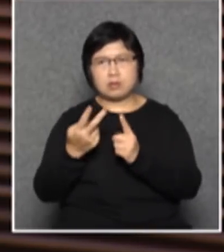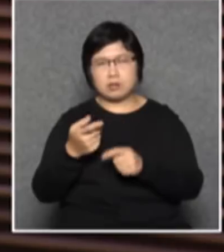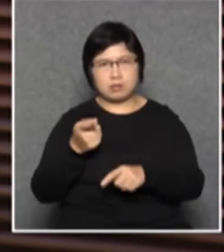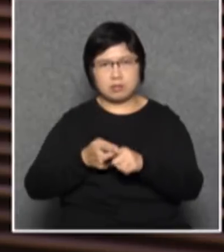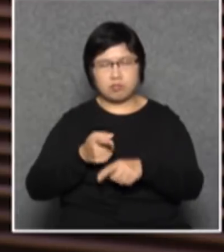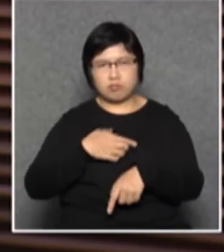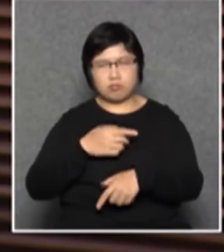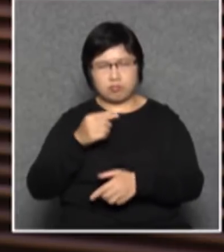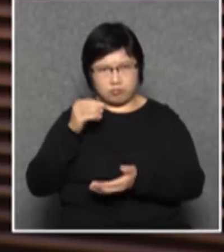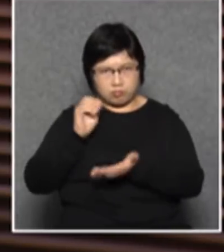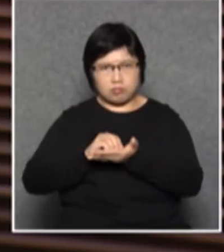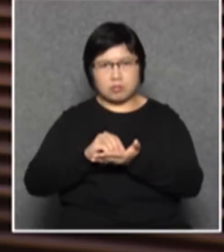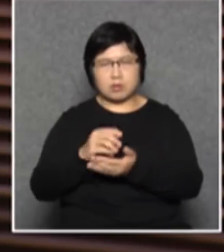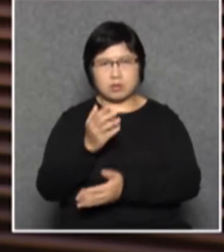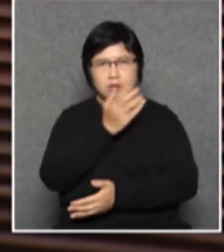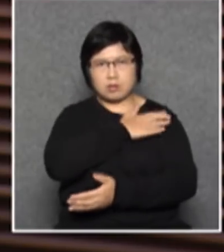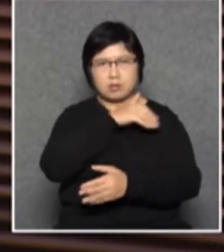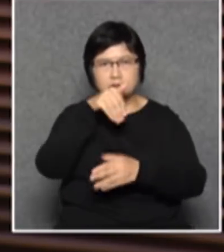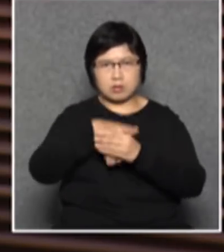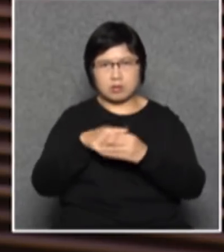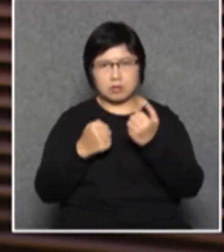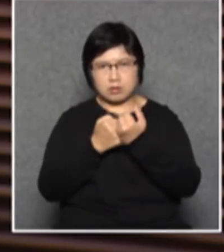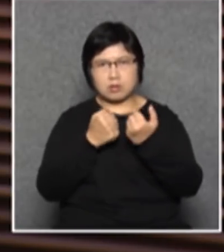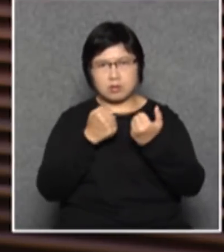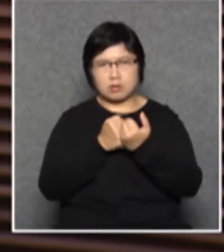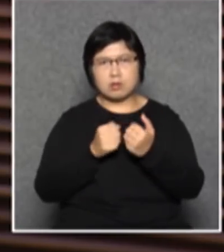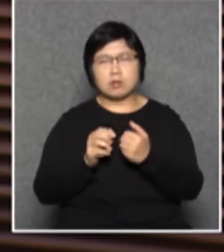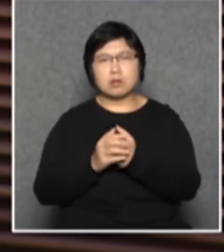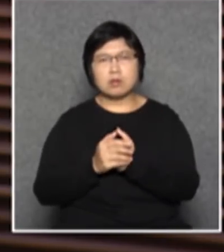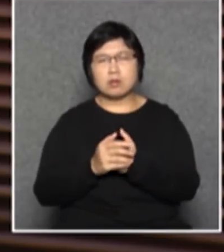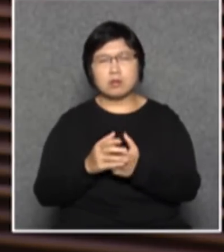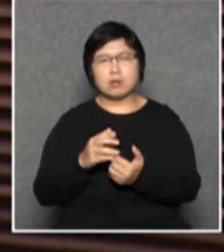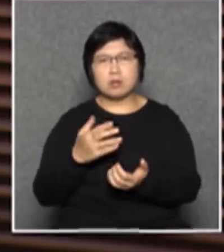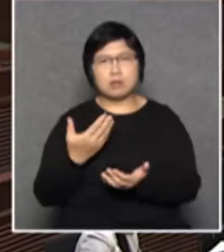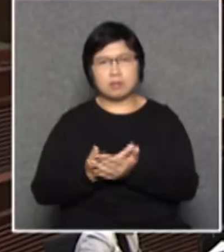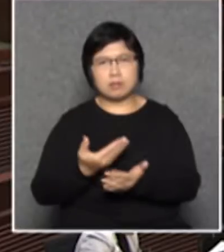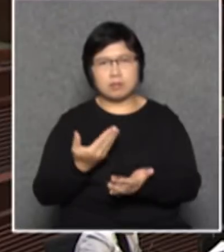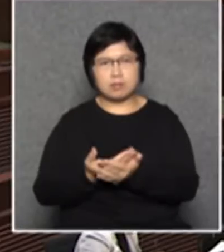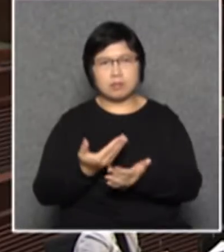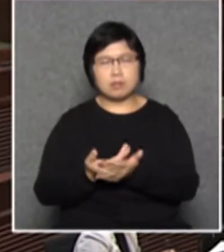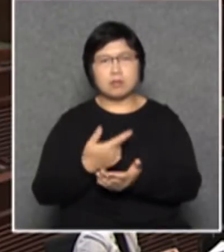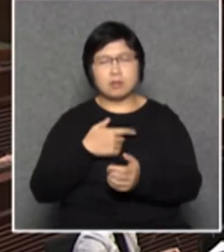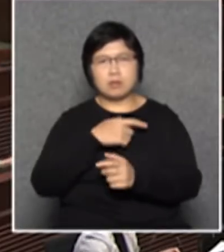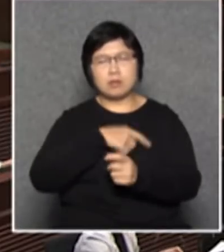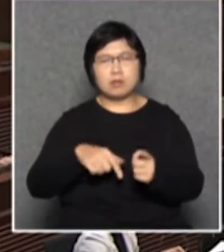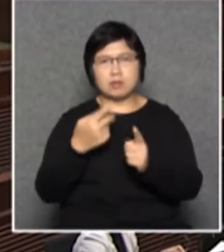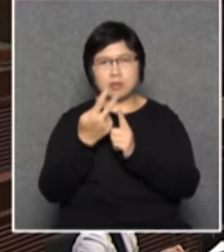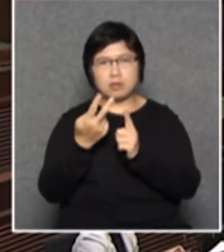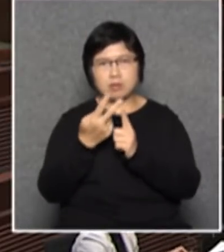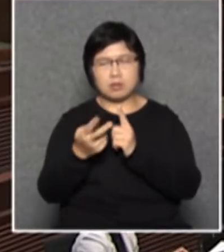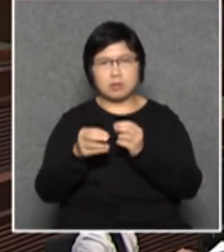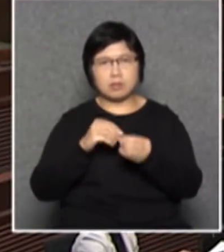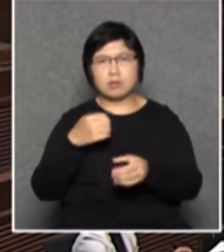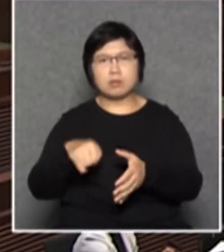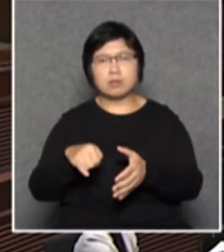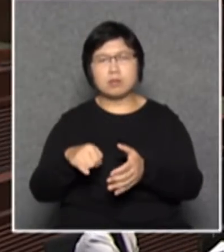顧、負責任地投下支持票。很可惜，我們的12票是不夠